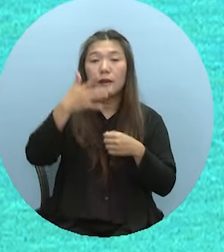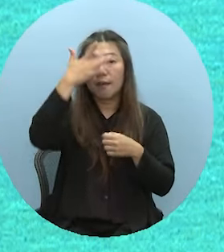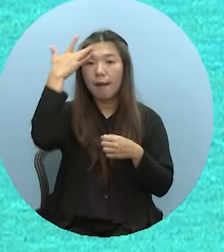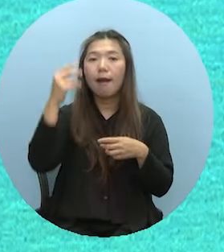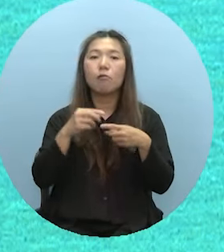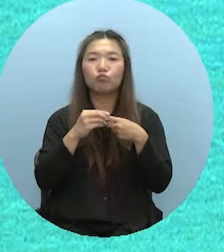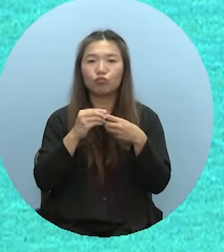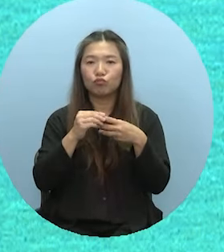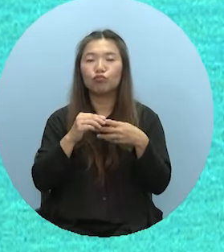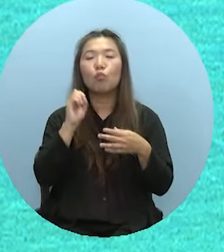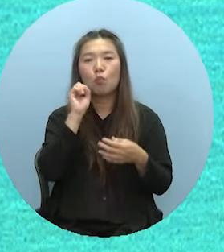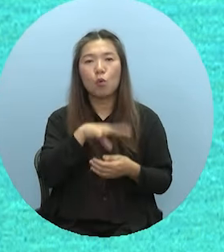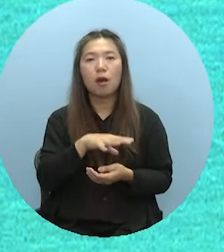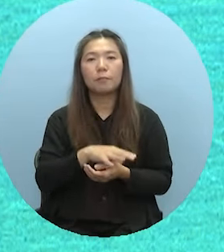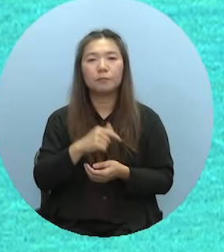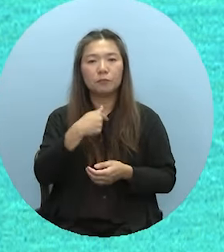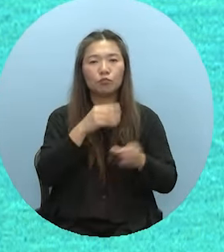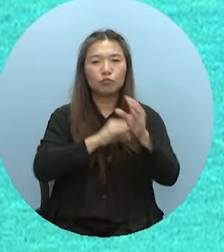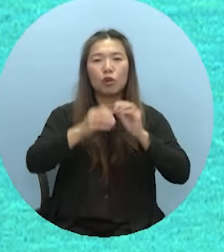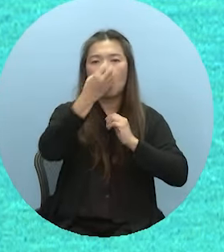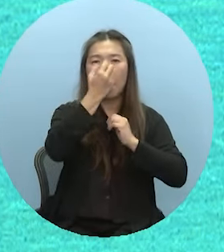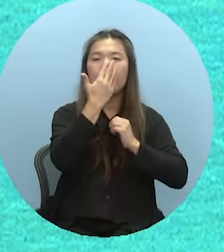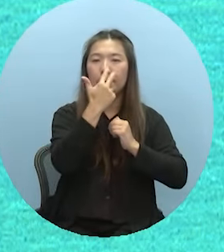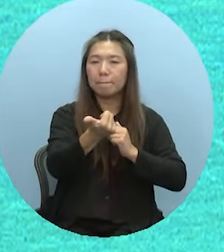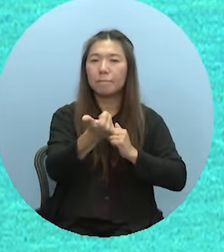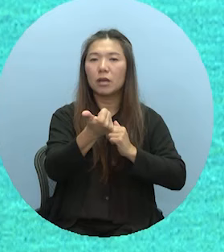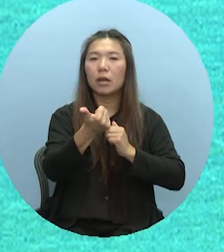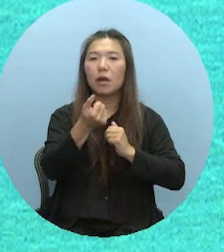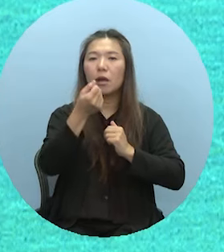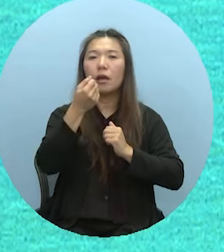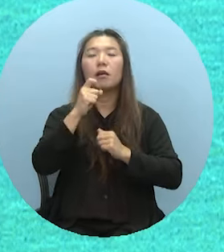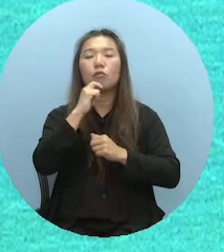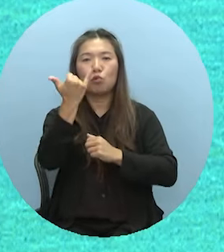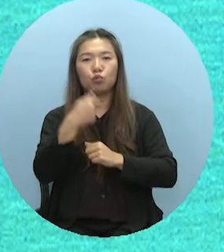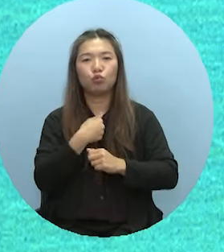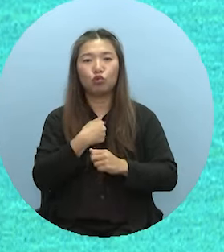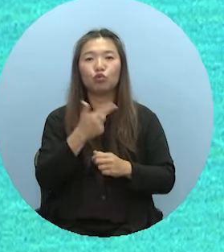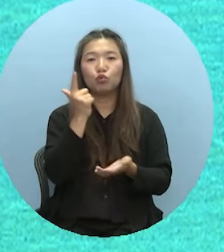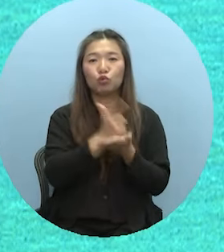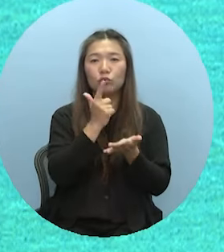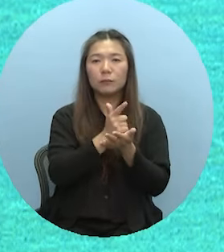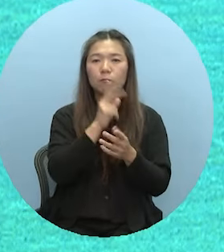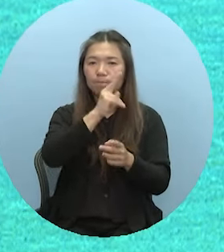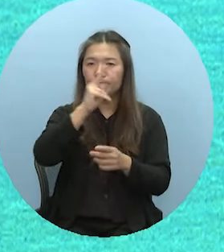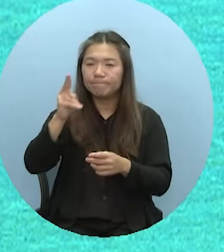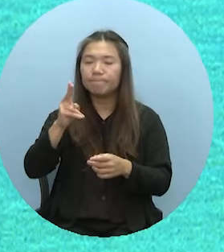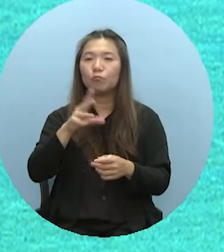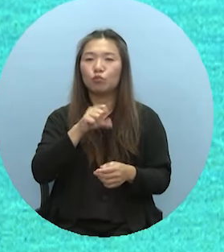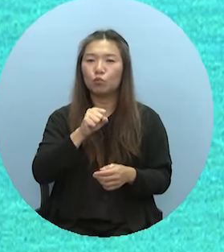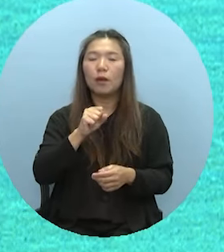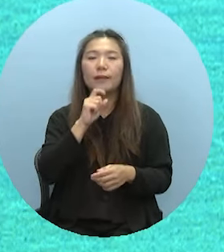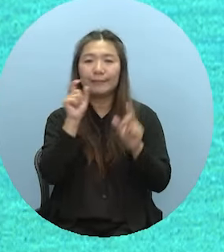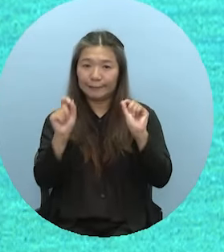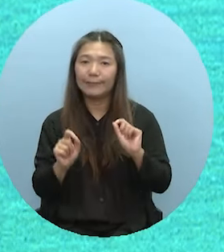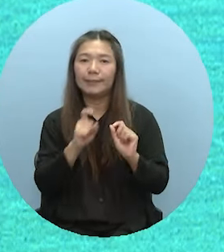夏主任提出建設美好香港的6個需要，具有重要的指導作用和意